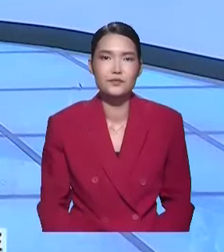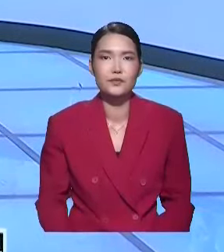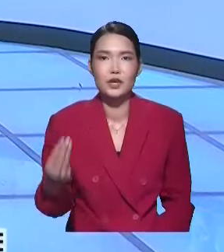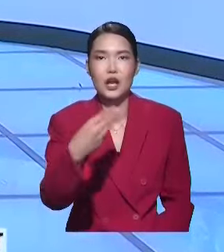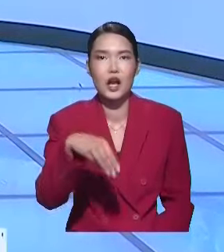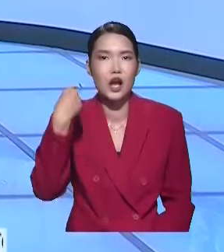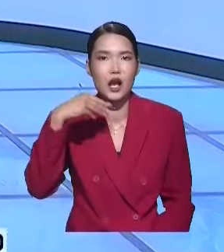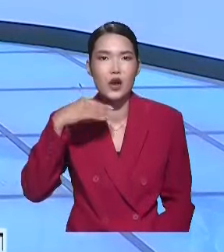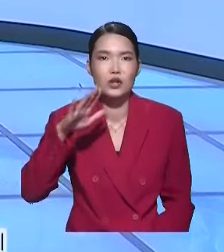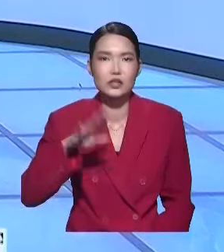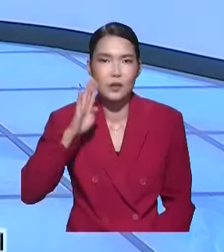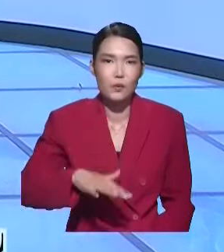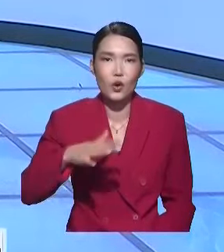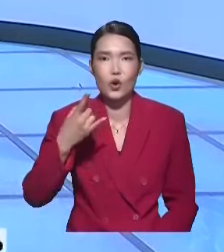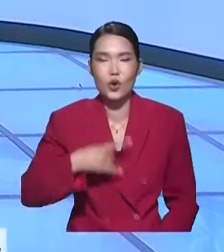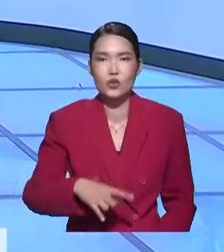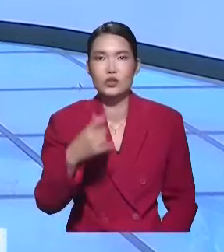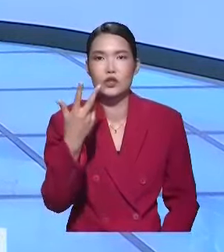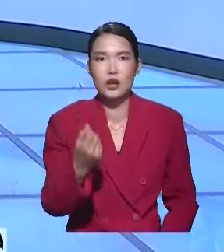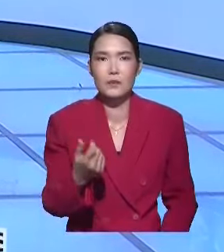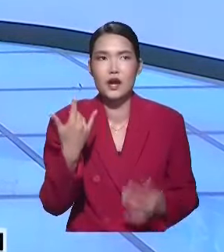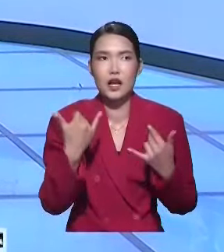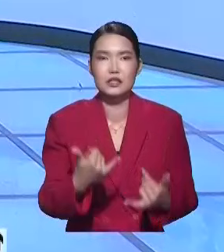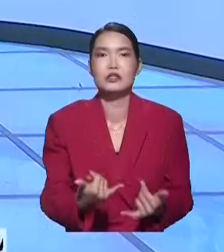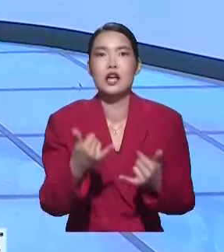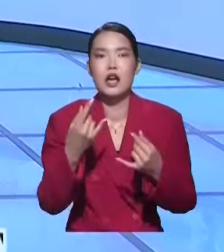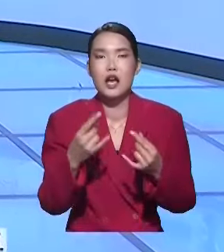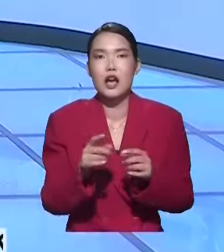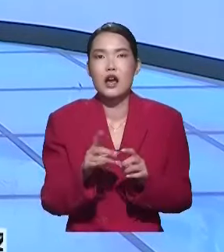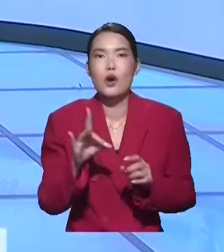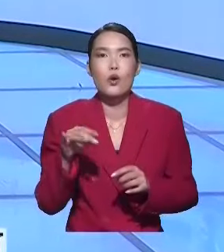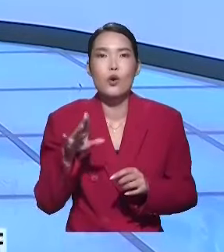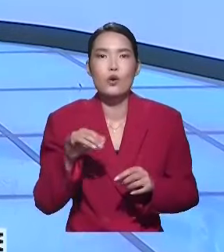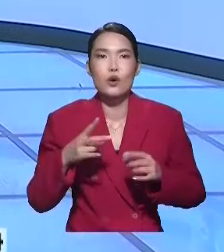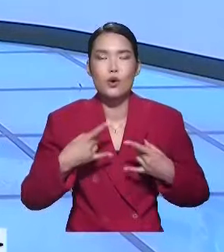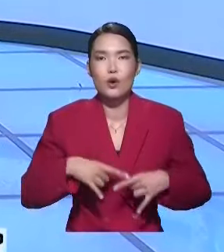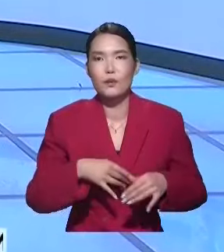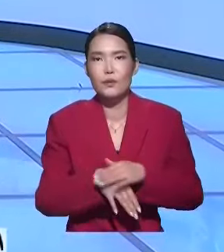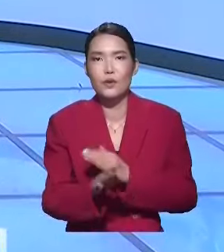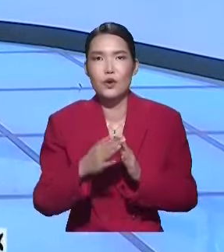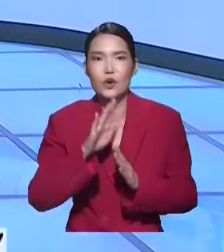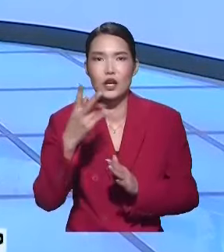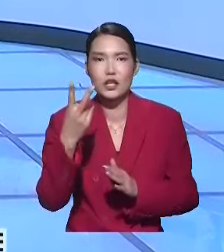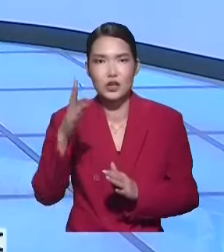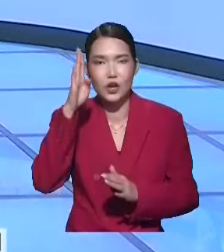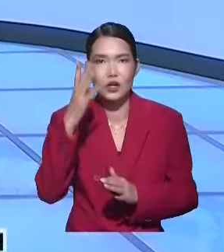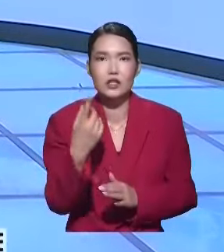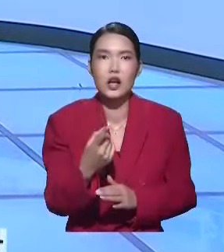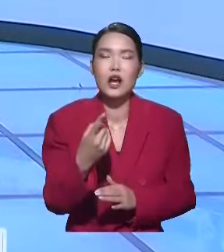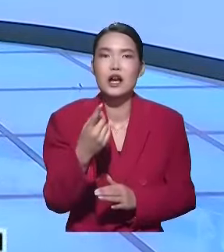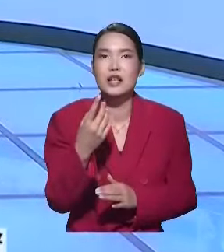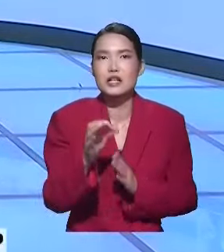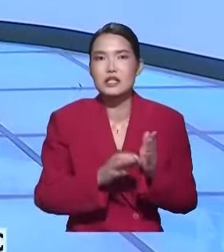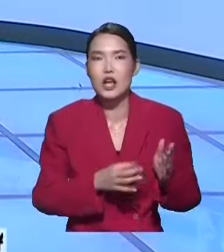Ақтөбеде тасқын кезінде дүниеге келген үшем бүгін перзентханадан шығып үйіне жіберілді. Екі ұлдан кейін бірден үш қызды болған жас